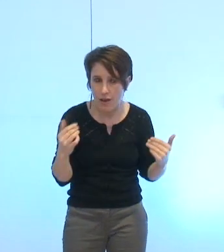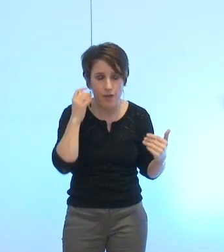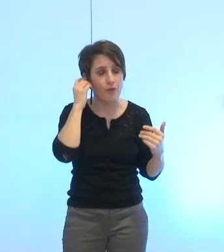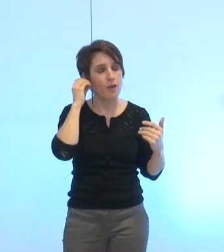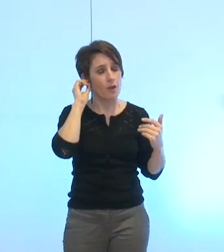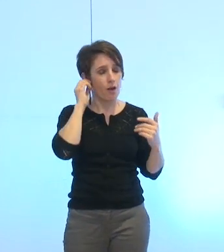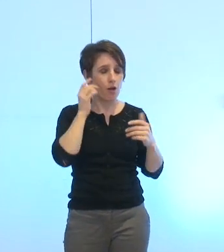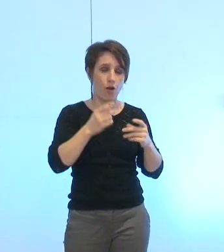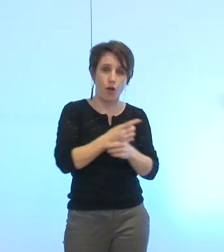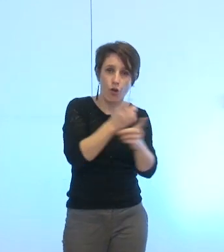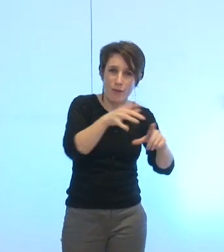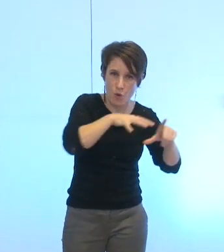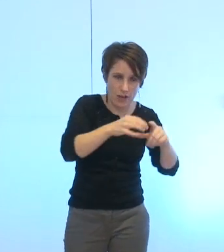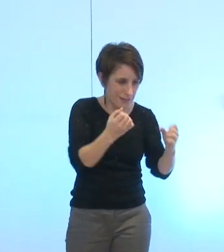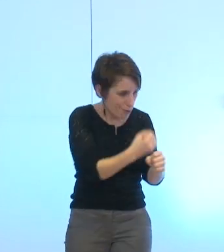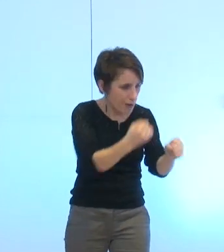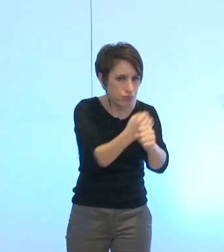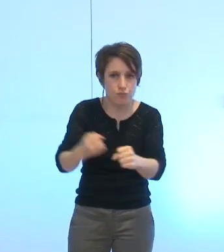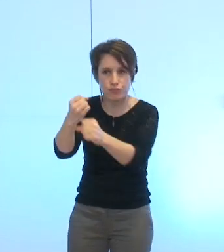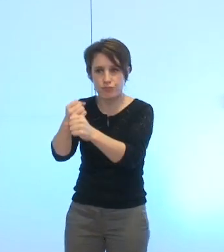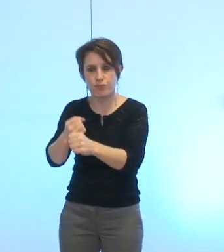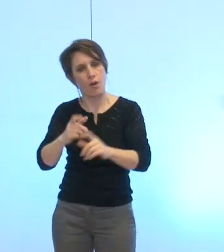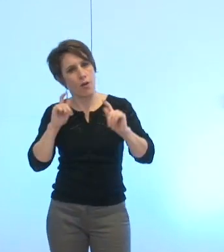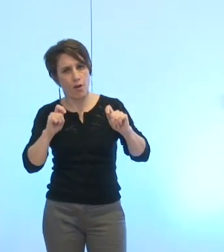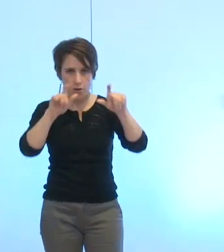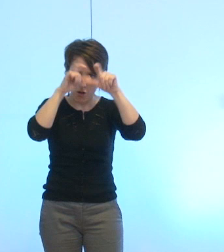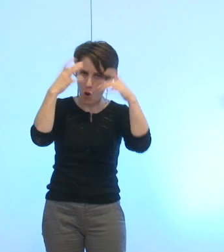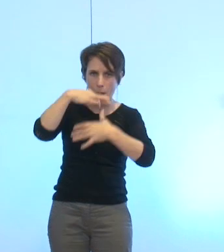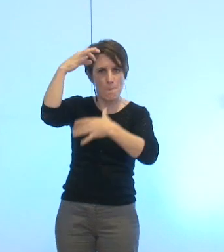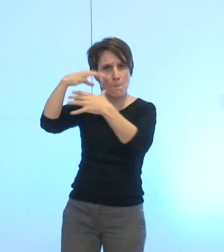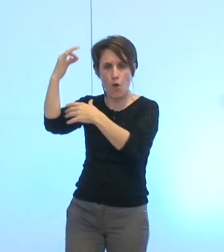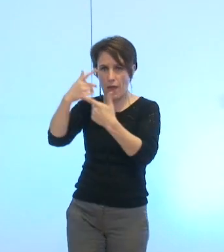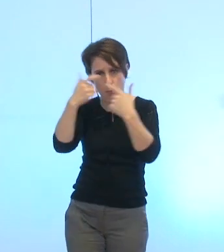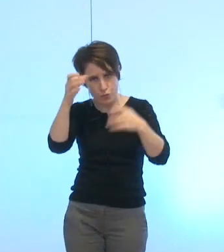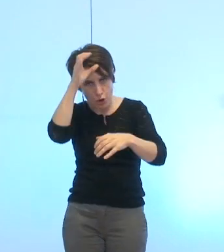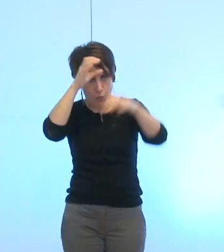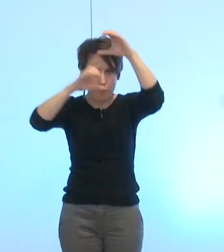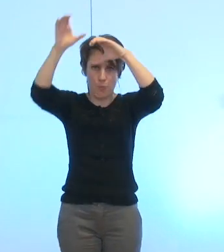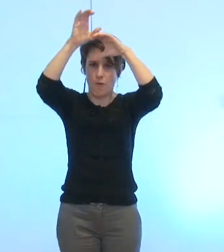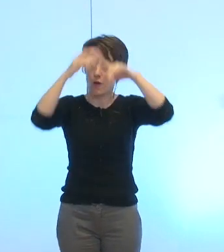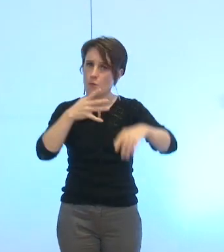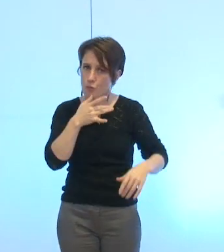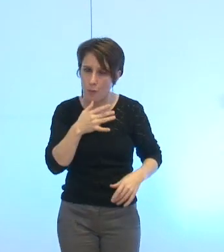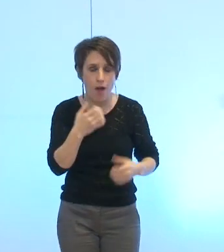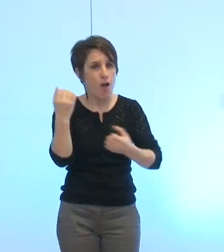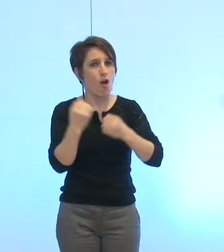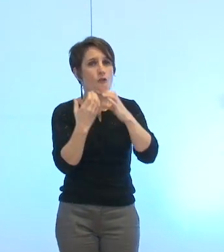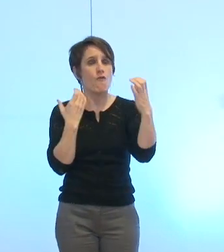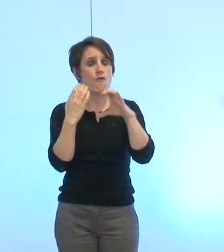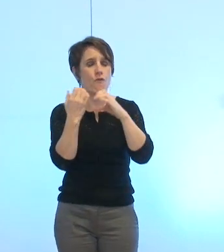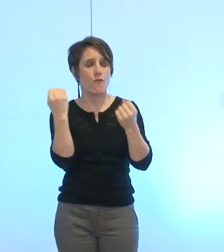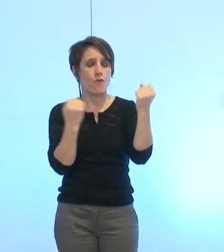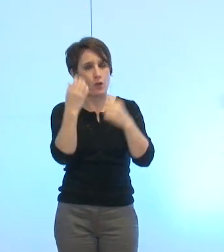locale la sobriété en terme de non cumul de mandat et de baisse d'indemnité de baisse également des des véhicules de fonction des